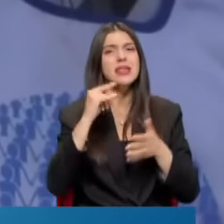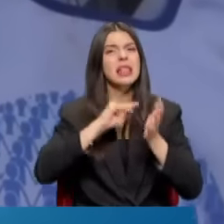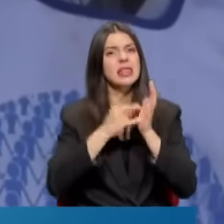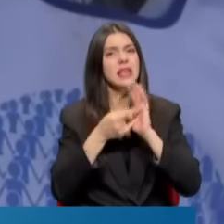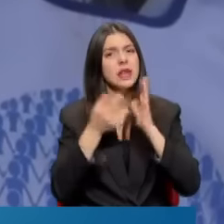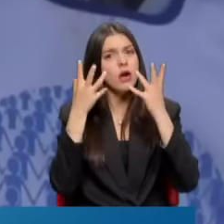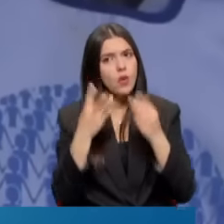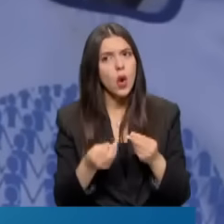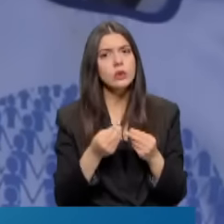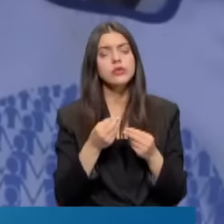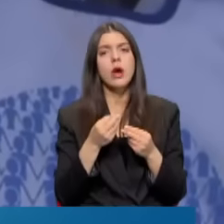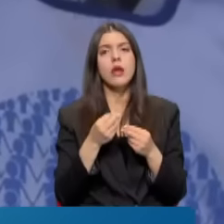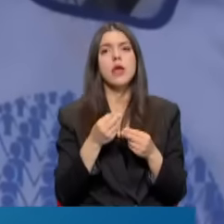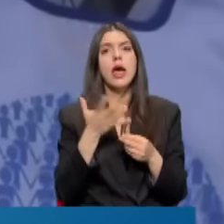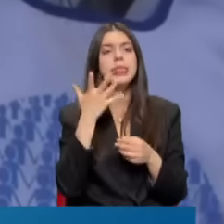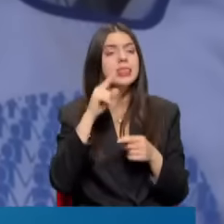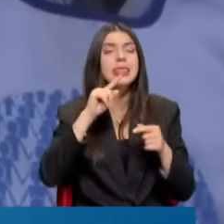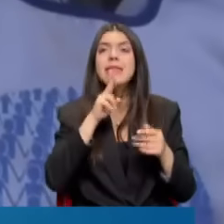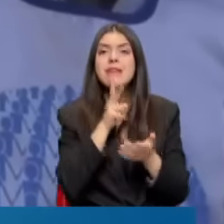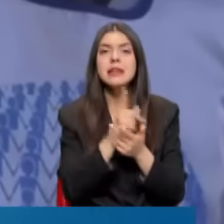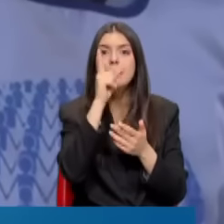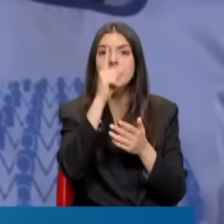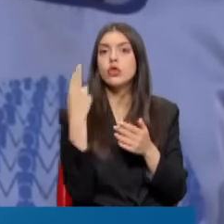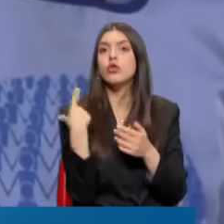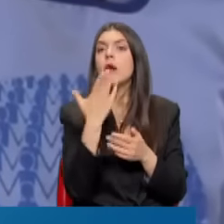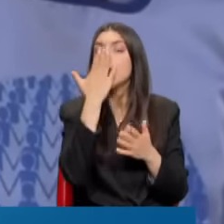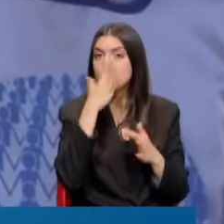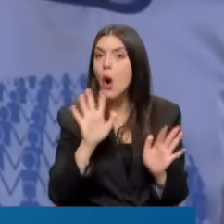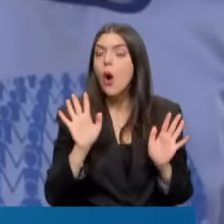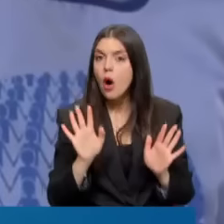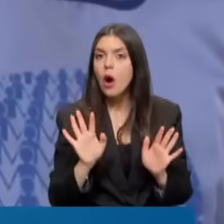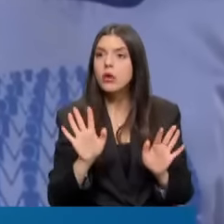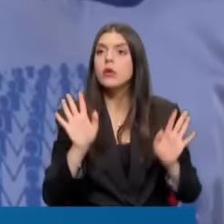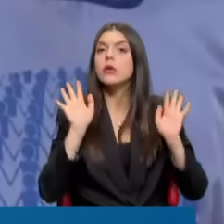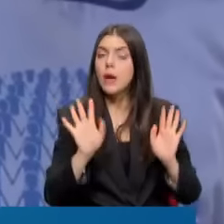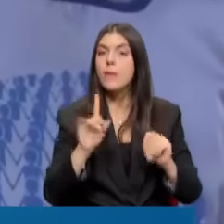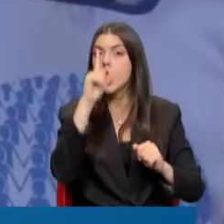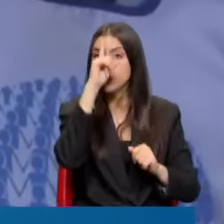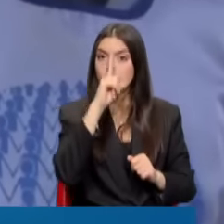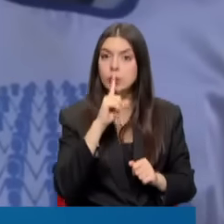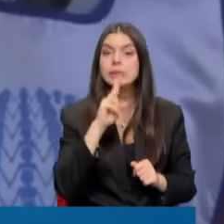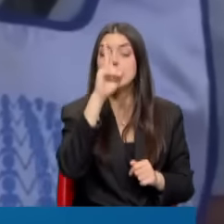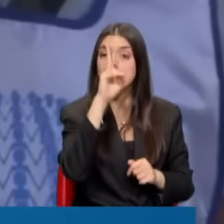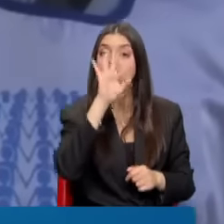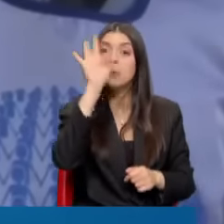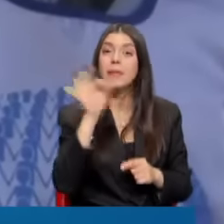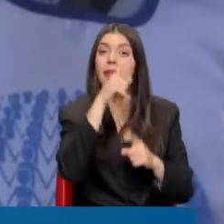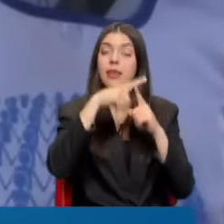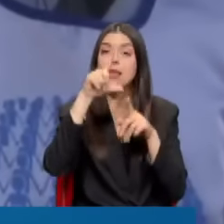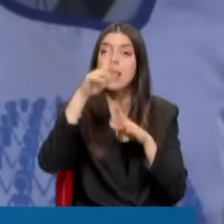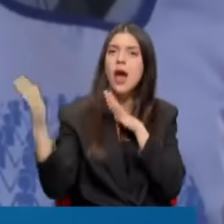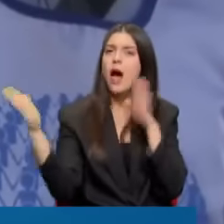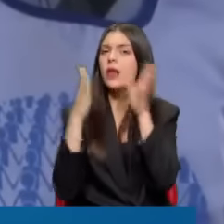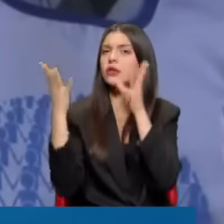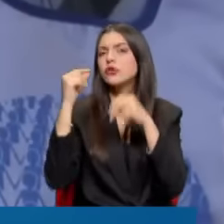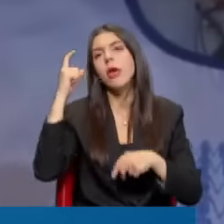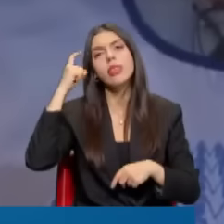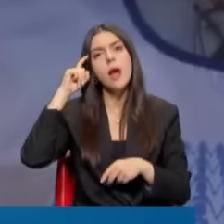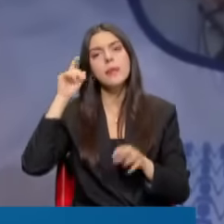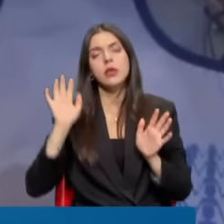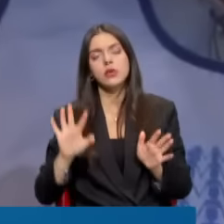edileceğine dair Net bir rakam telaffuz edilmese de 100-200 milyar TL arası olacağı tahmin